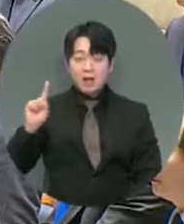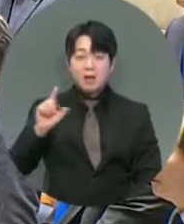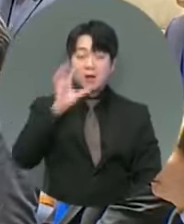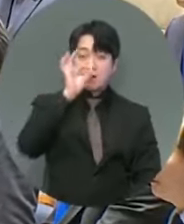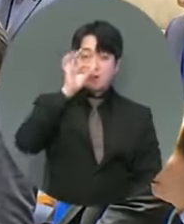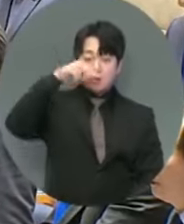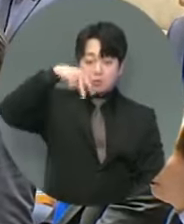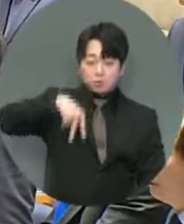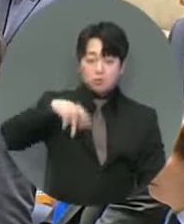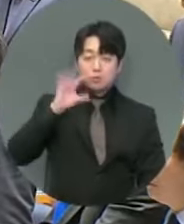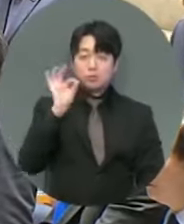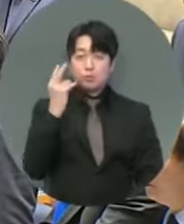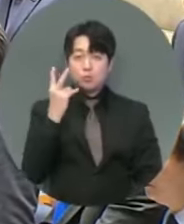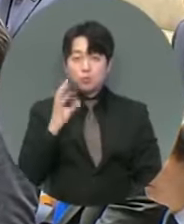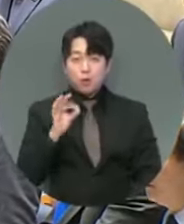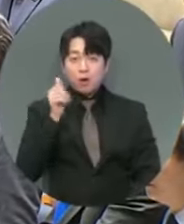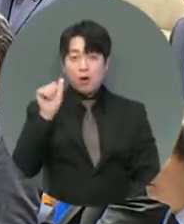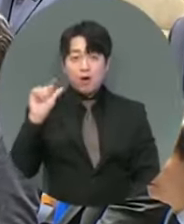유용원 의원,